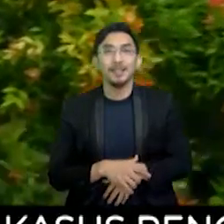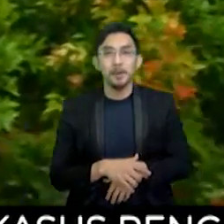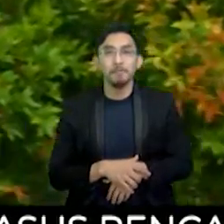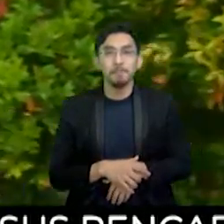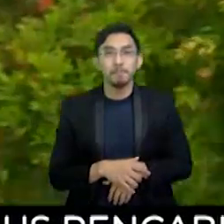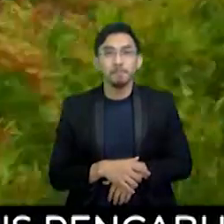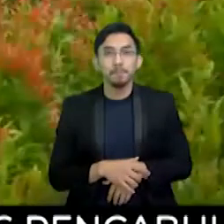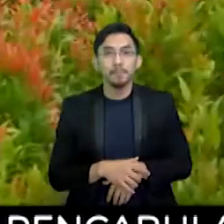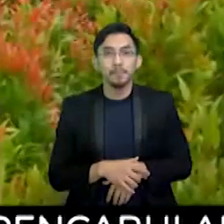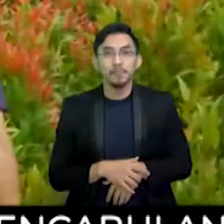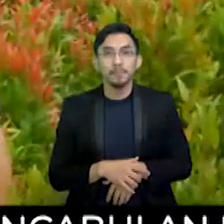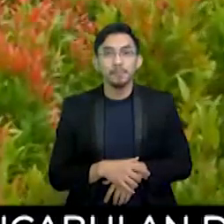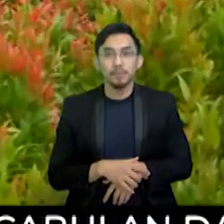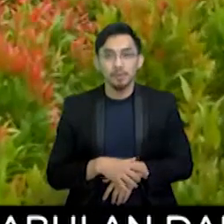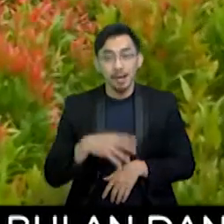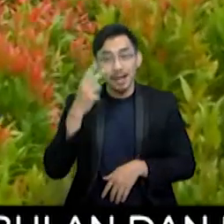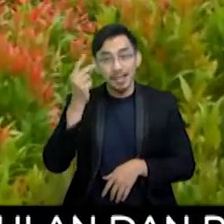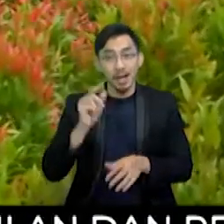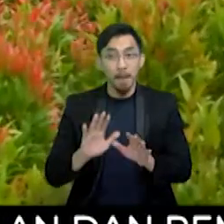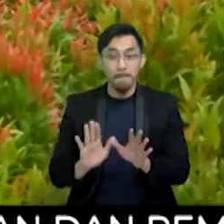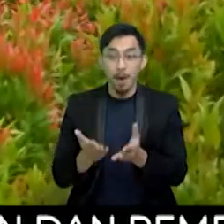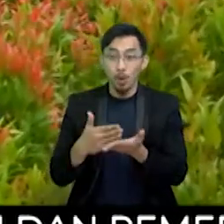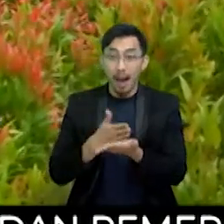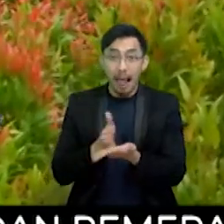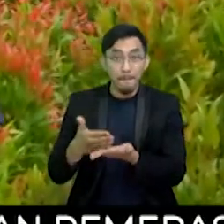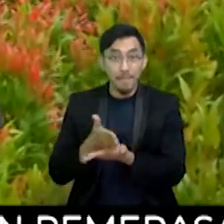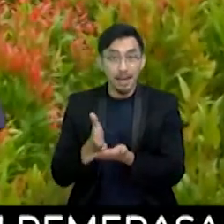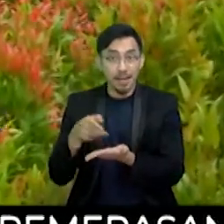pembangunan Labirin ini akan selesai pada tahun